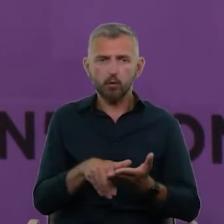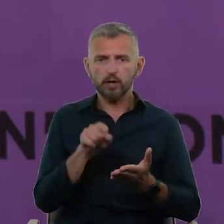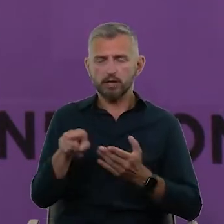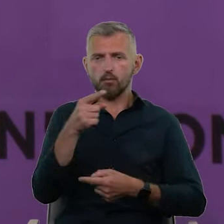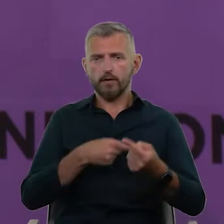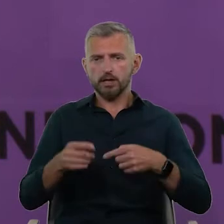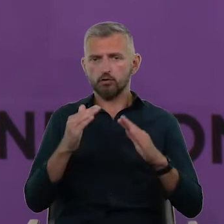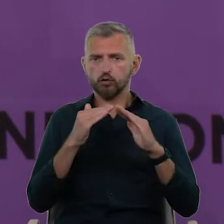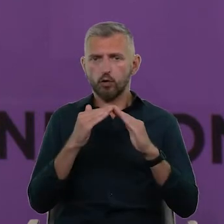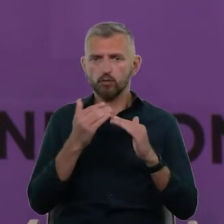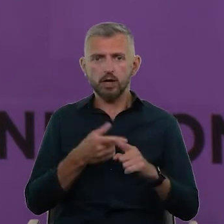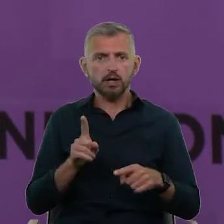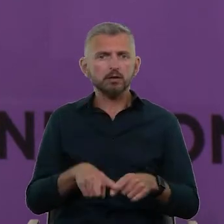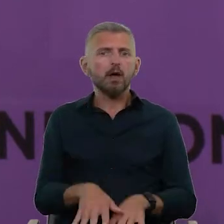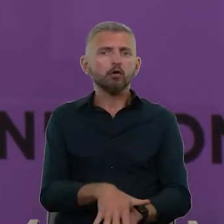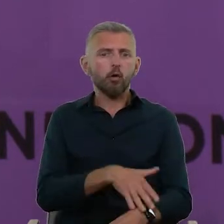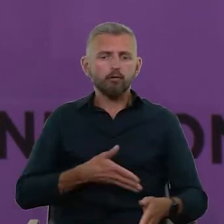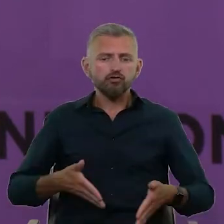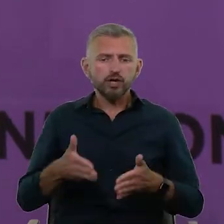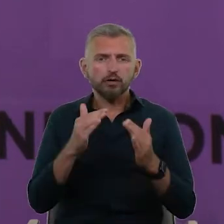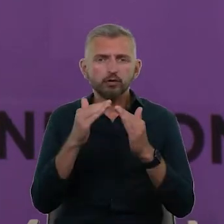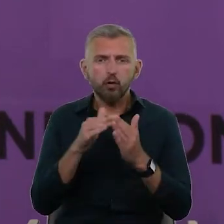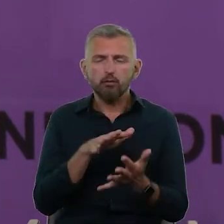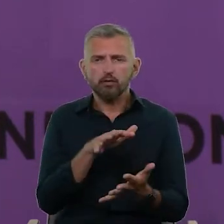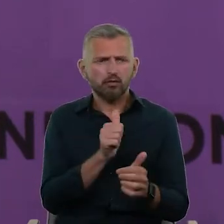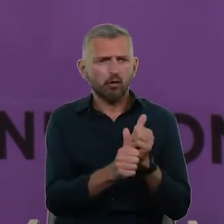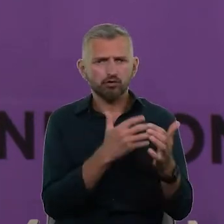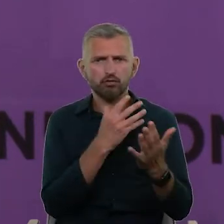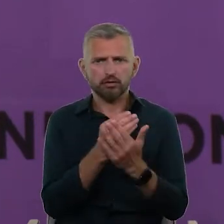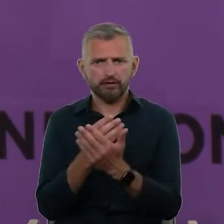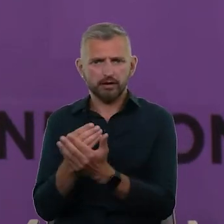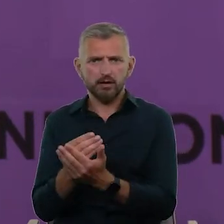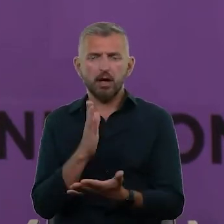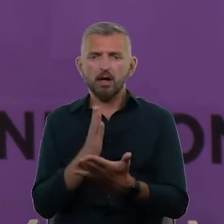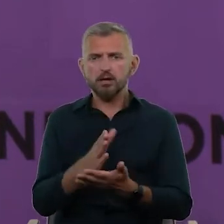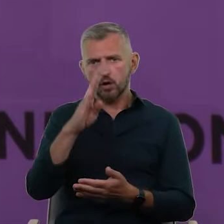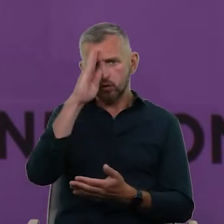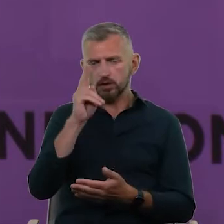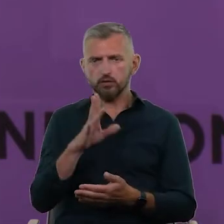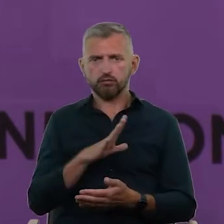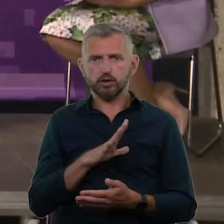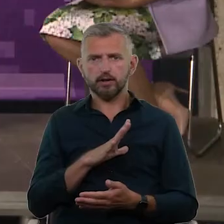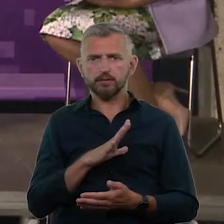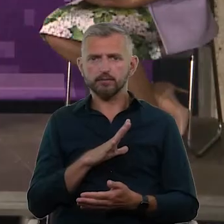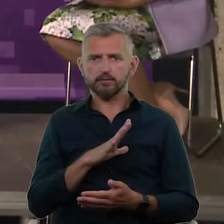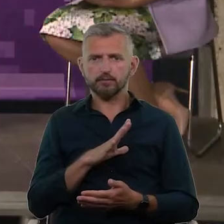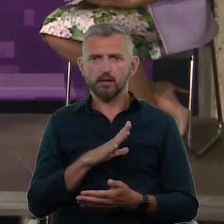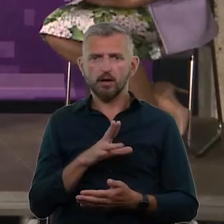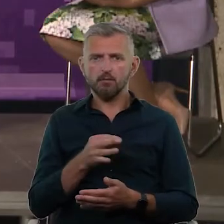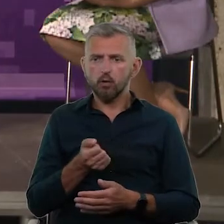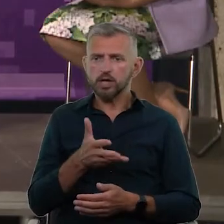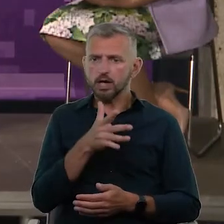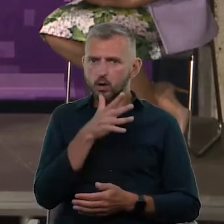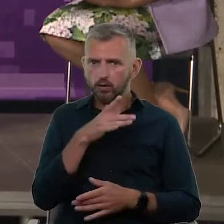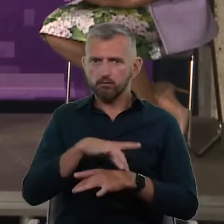додому. Ну, тобто цей довгий шлях додому займав кожного свій. Тобто є хлопці, які були по декілька